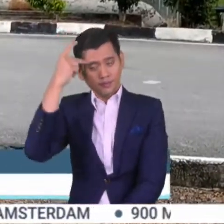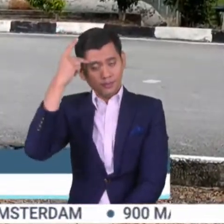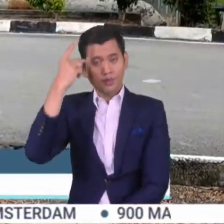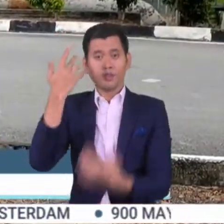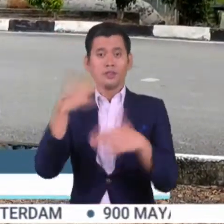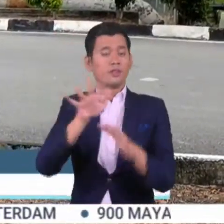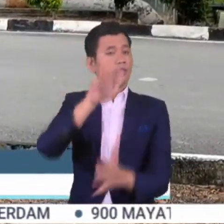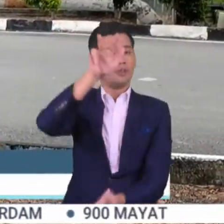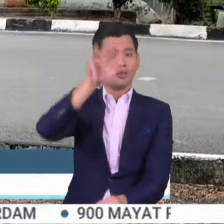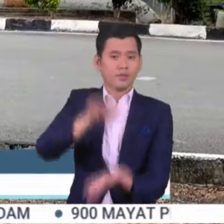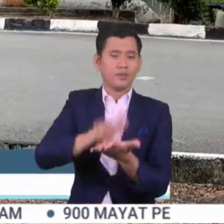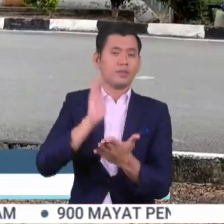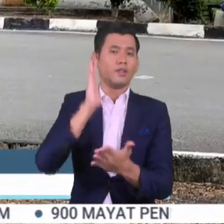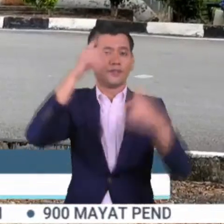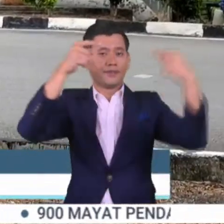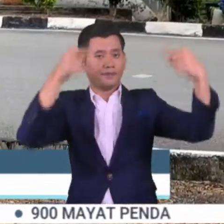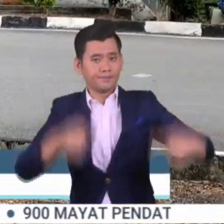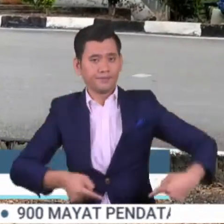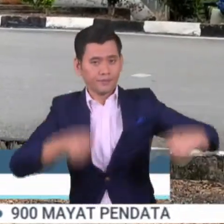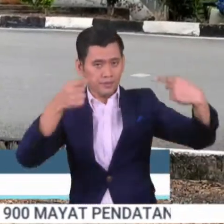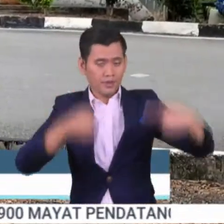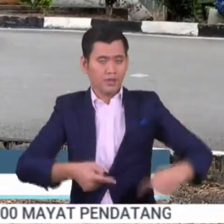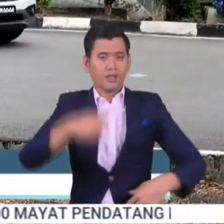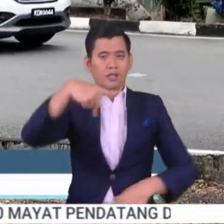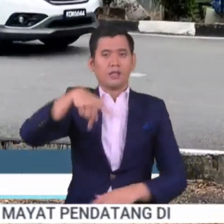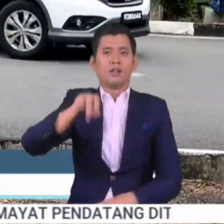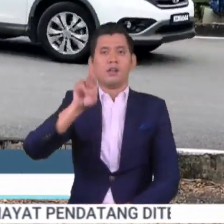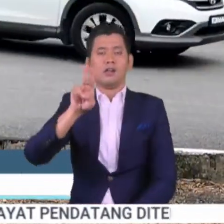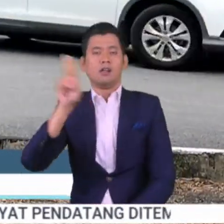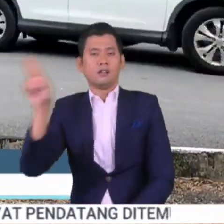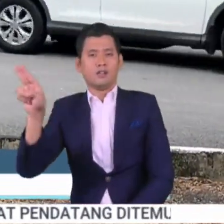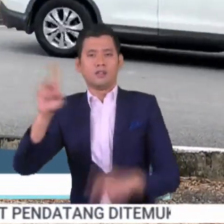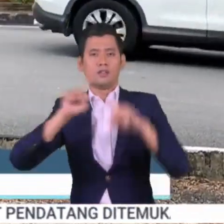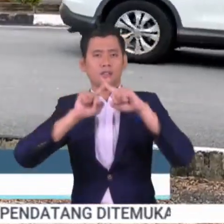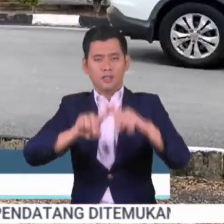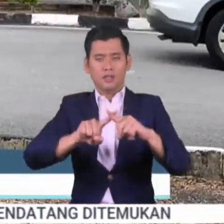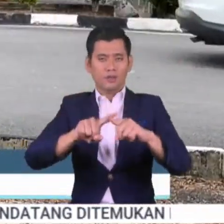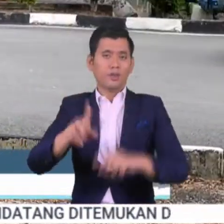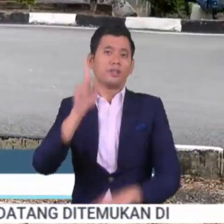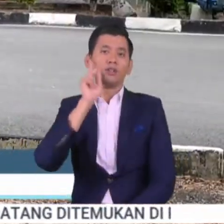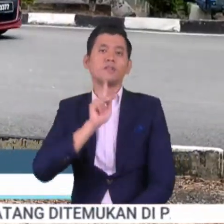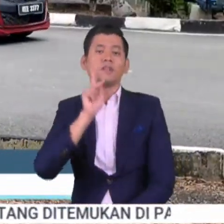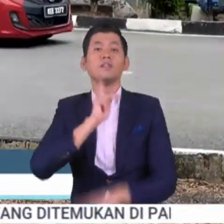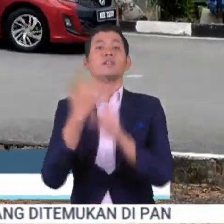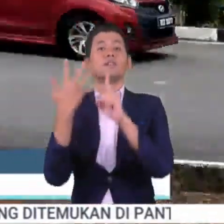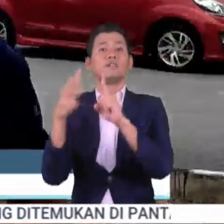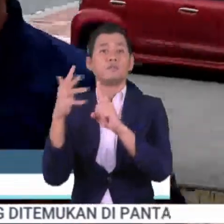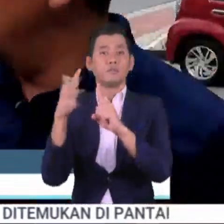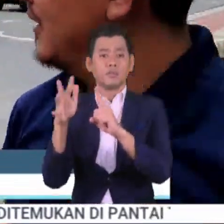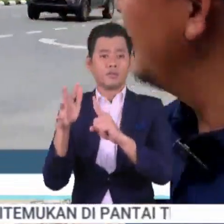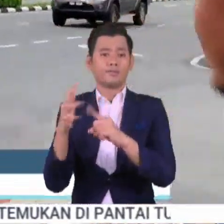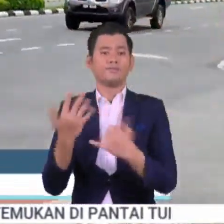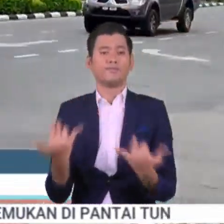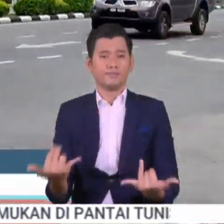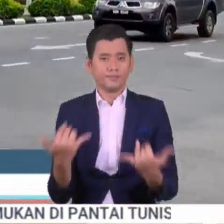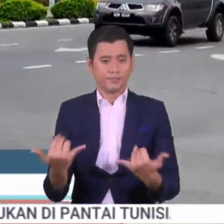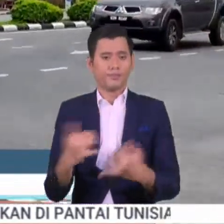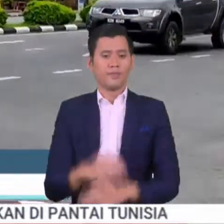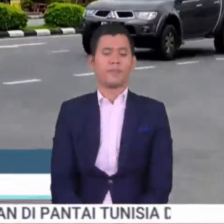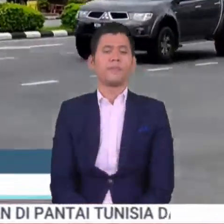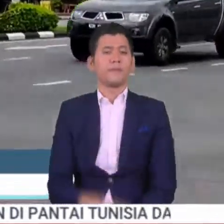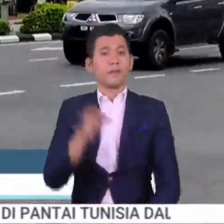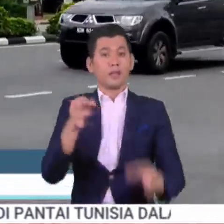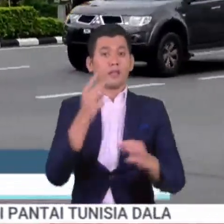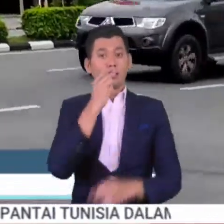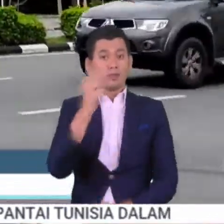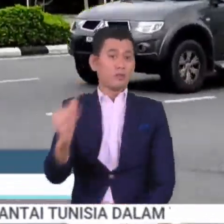yang telah sah akan bertanding pada PRU Dewan Negeri Kedah ke-15 kali ini. Dan apa-apa anda